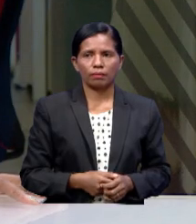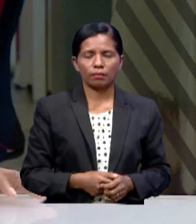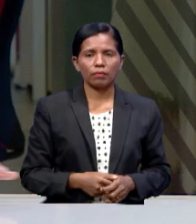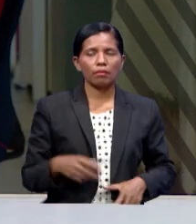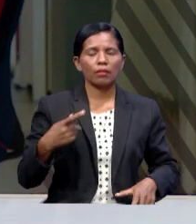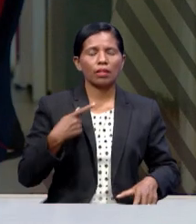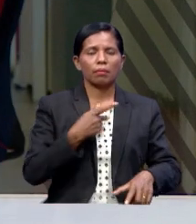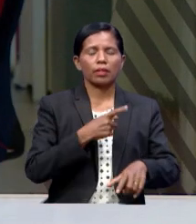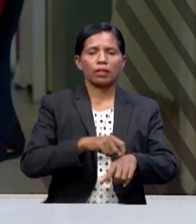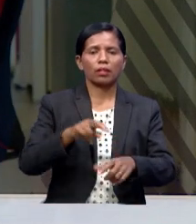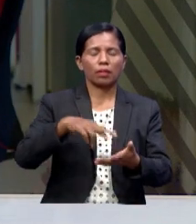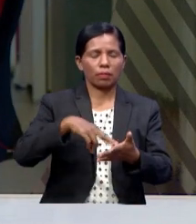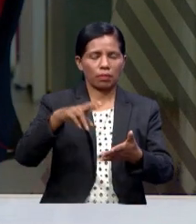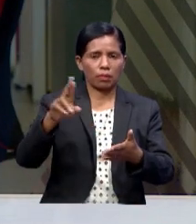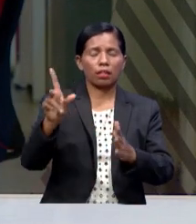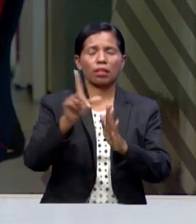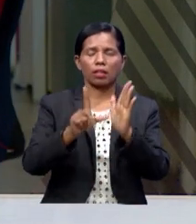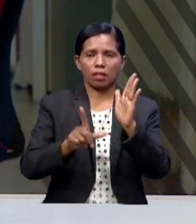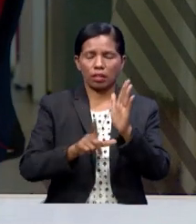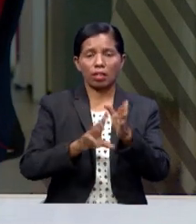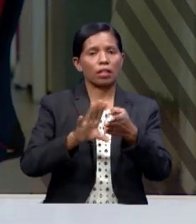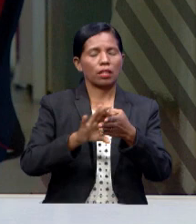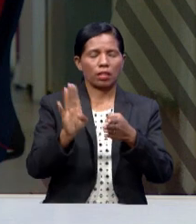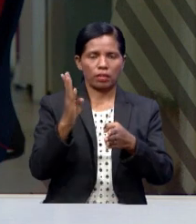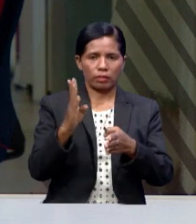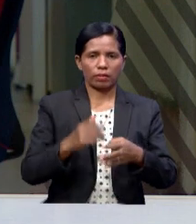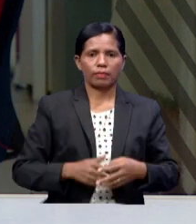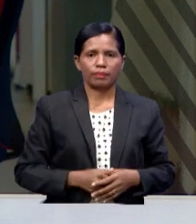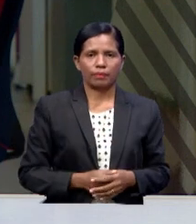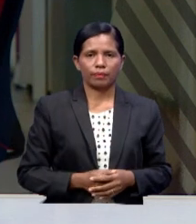Parlamentul Național aprobă una alteră sambă lei electoral.